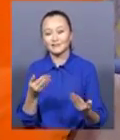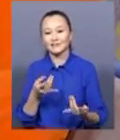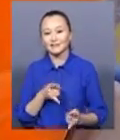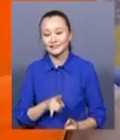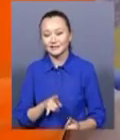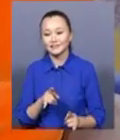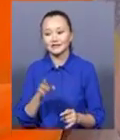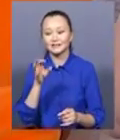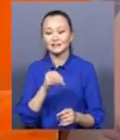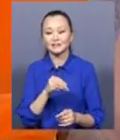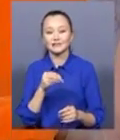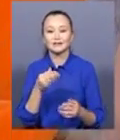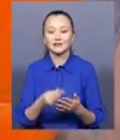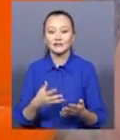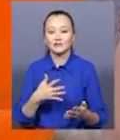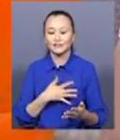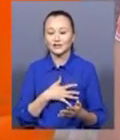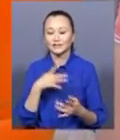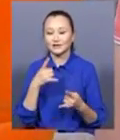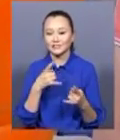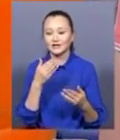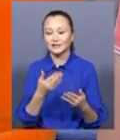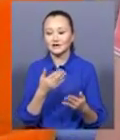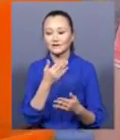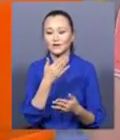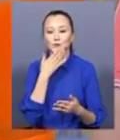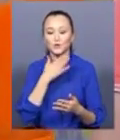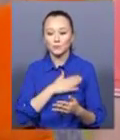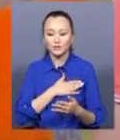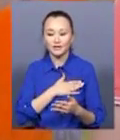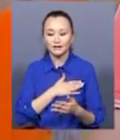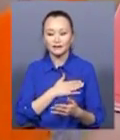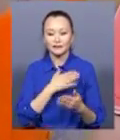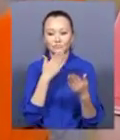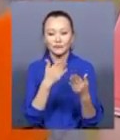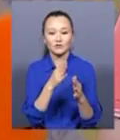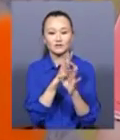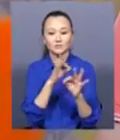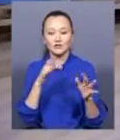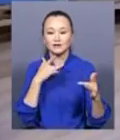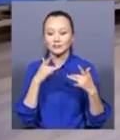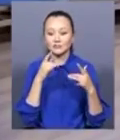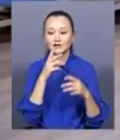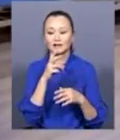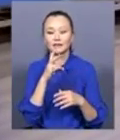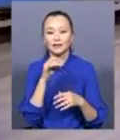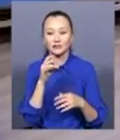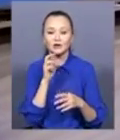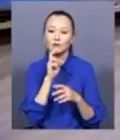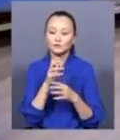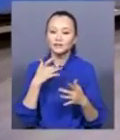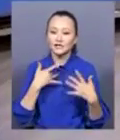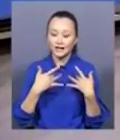и, дорогие наши телезрители, если вы любите такую замечательную актрису, как Нина Леонидовна, и посещаете